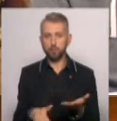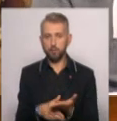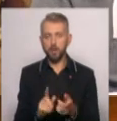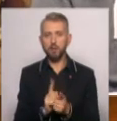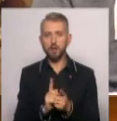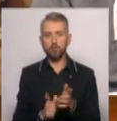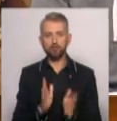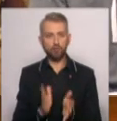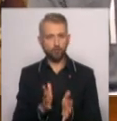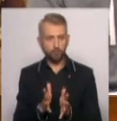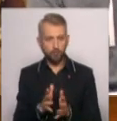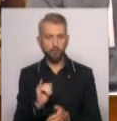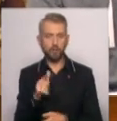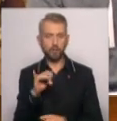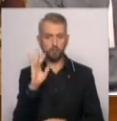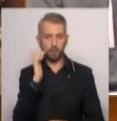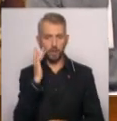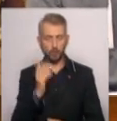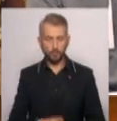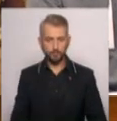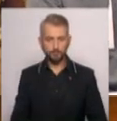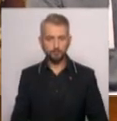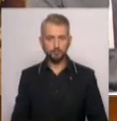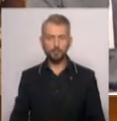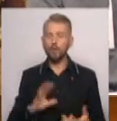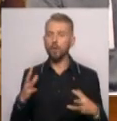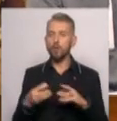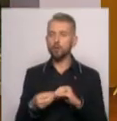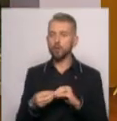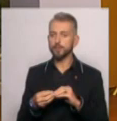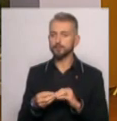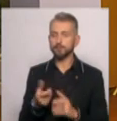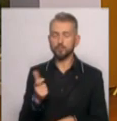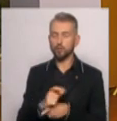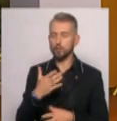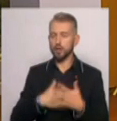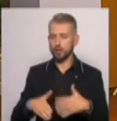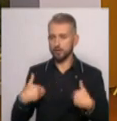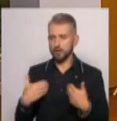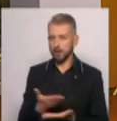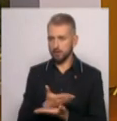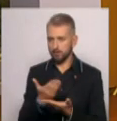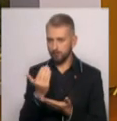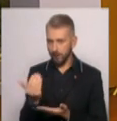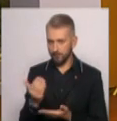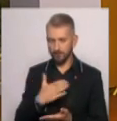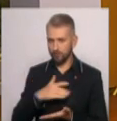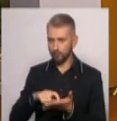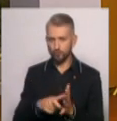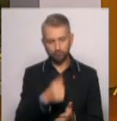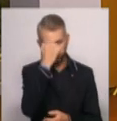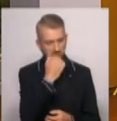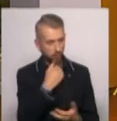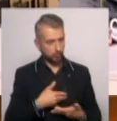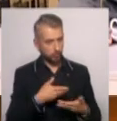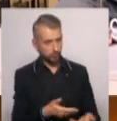перекладач жестової мови Ігор Бондаренко. Отже, пане Сергію, дуже рада вітати вас у нашій студії. Дякую, що запросили. Так,